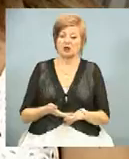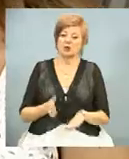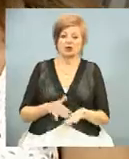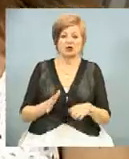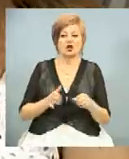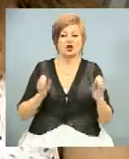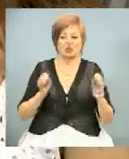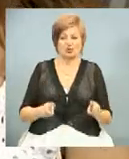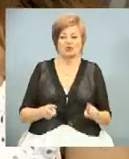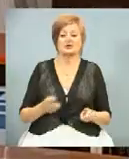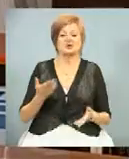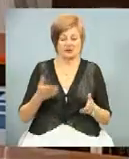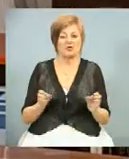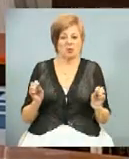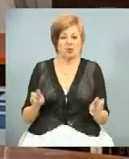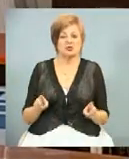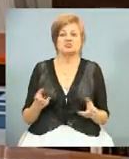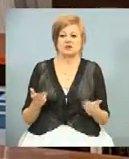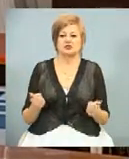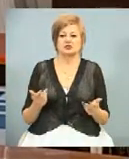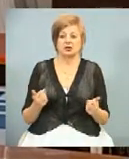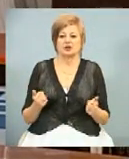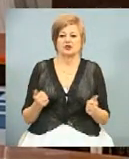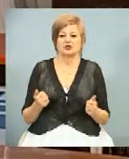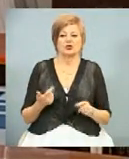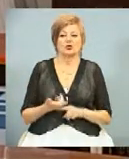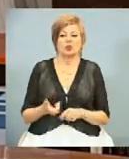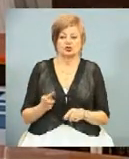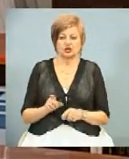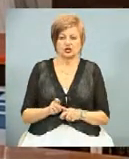професія? Напевно, вона дуже небезпечна. Так,